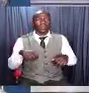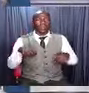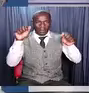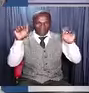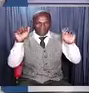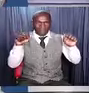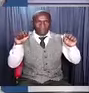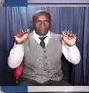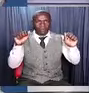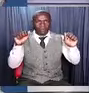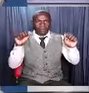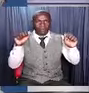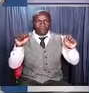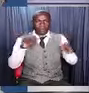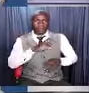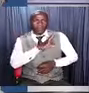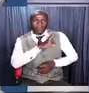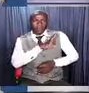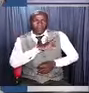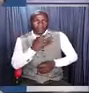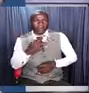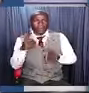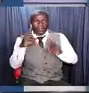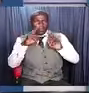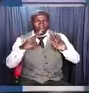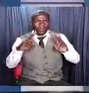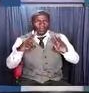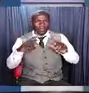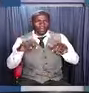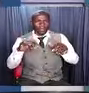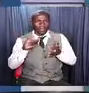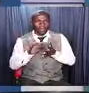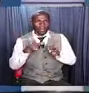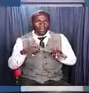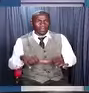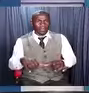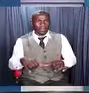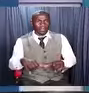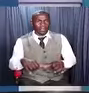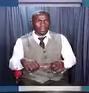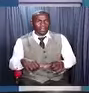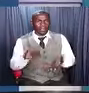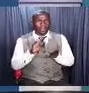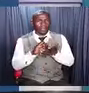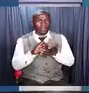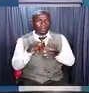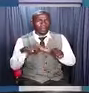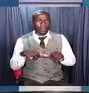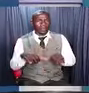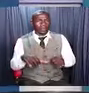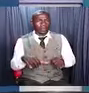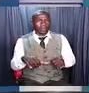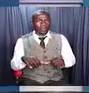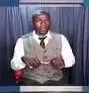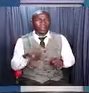Nilipojaliwa. When I was enabled. Tunda la amani. The fruit of peace. Lidumulo. That tarries. Lidumulo. That